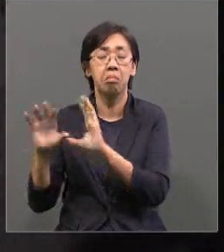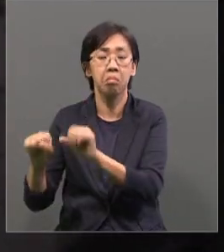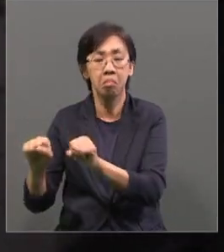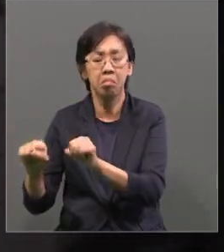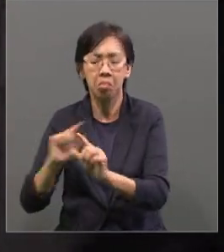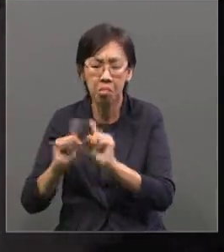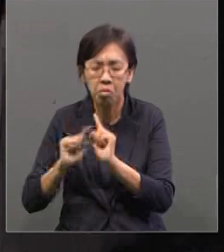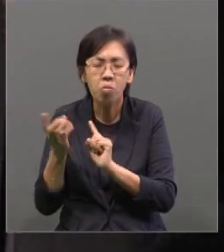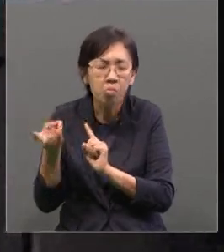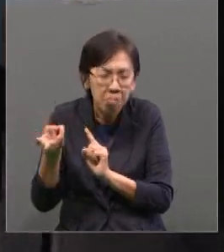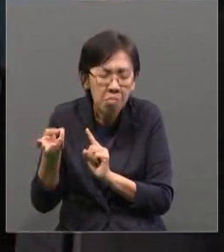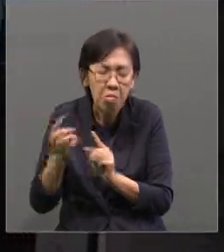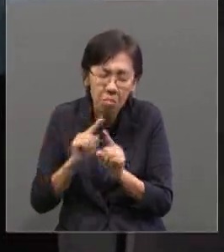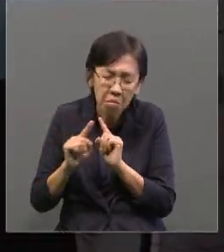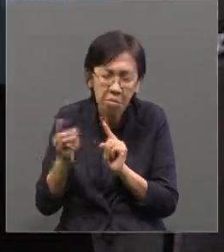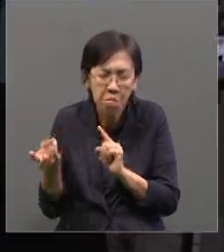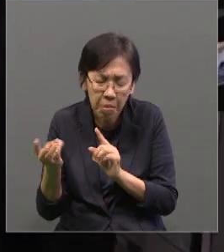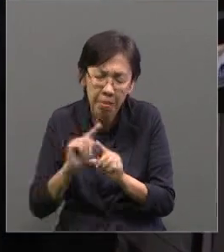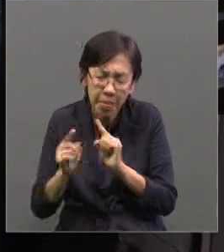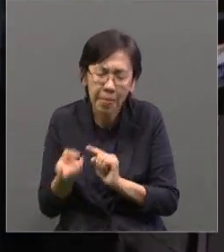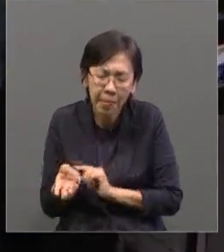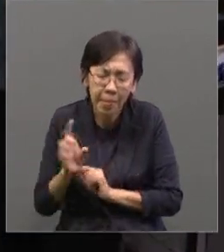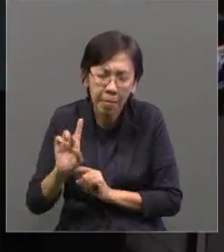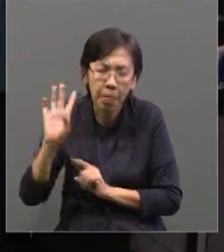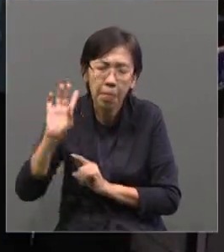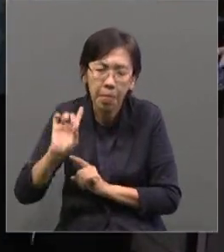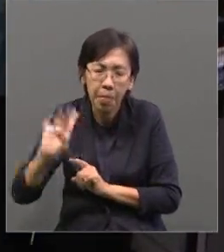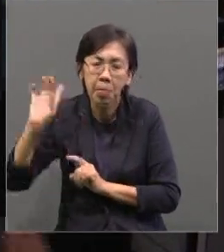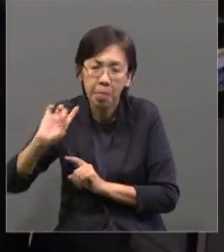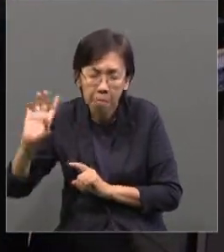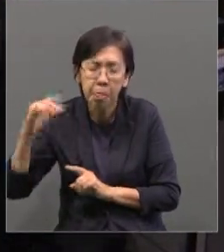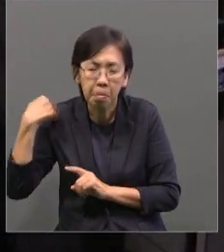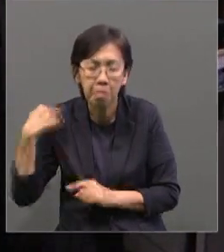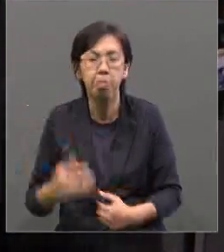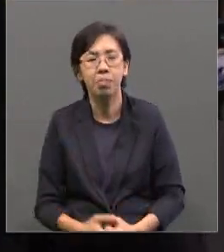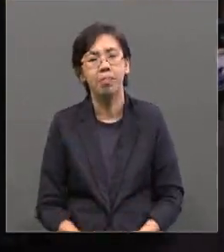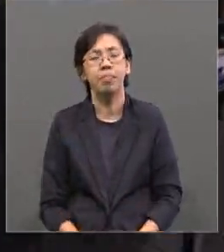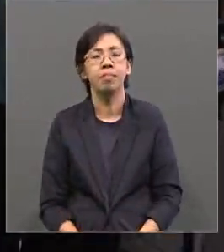มีการพูดคุยกันน้อยลงแต่ก็มีการอัพเดทกันบ้างเป็นบางครั้งบางคราวครับ